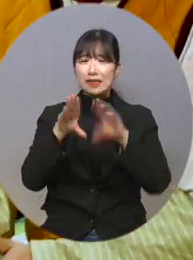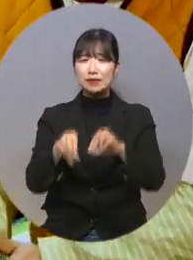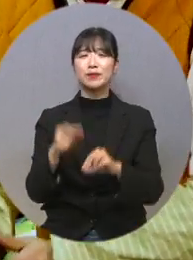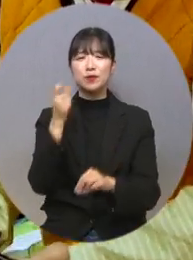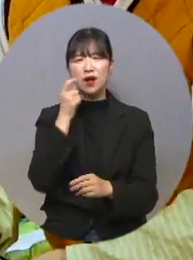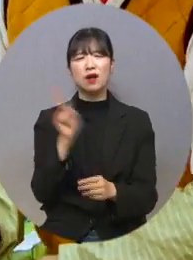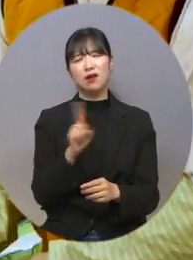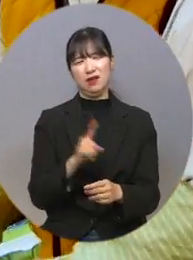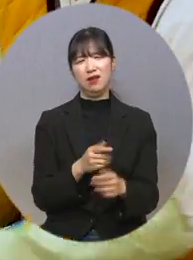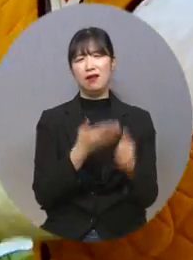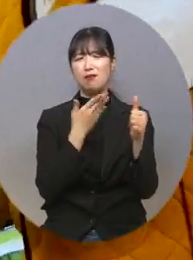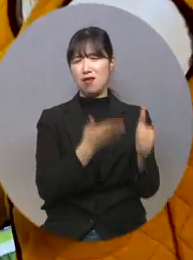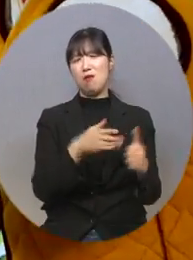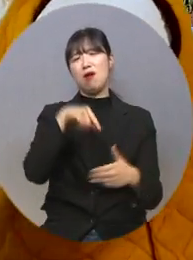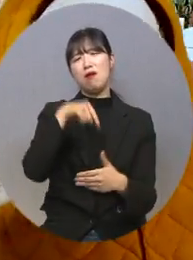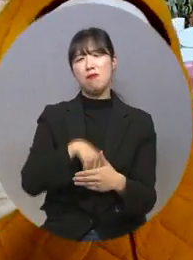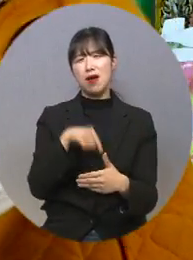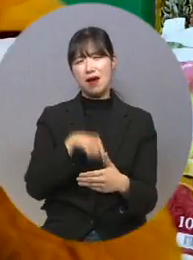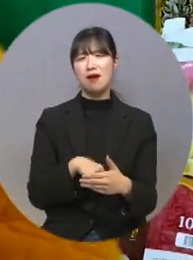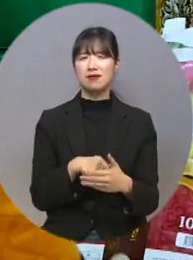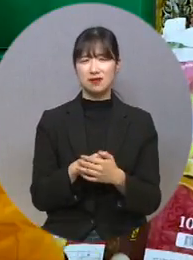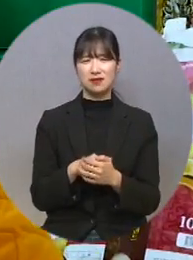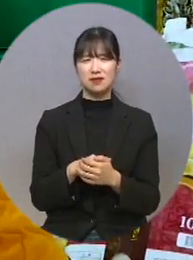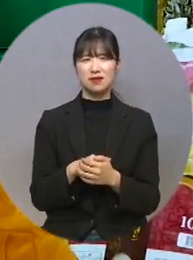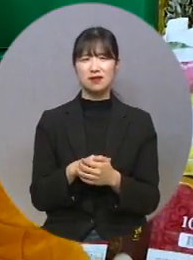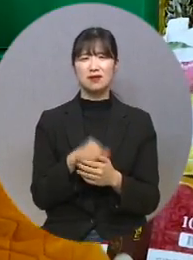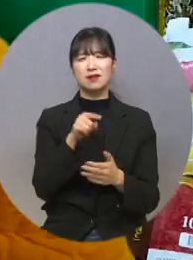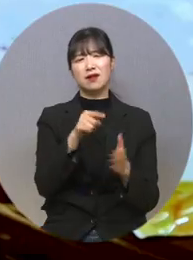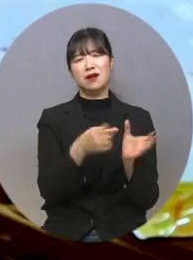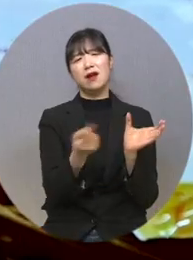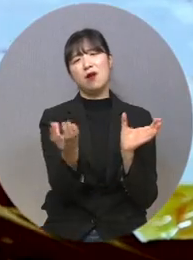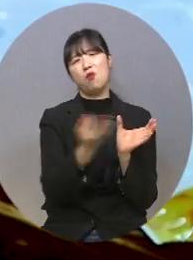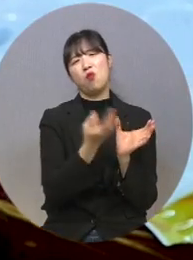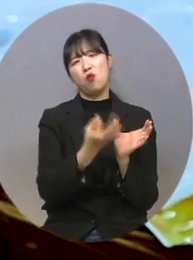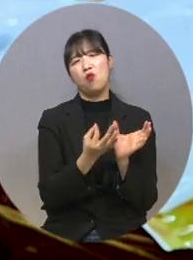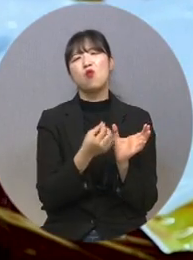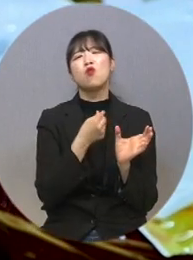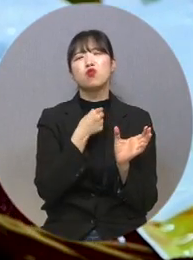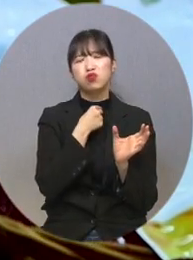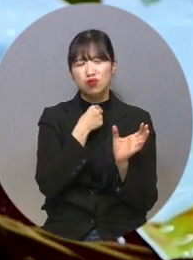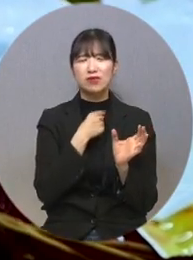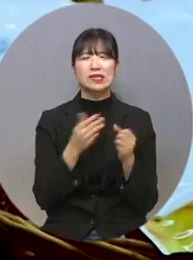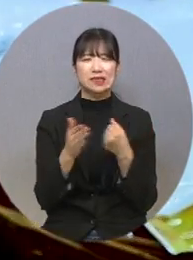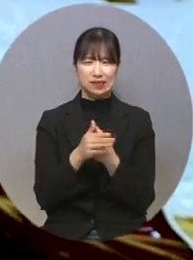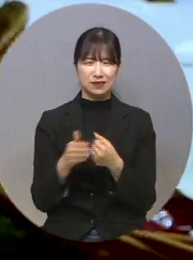그 마음이 이게 이렇게 보여주려고 컵까지